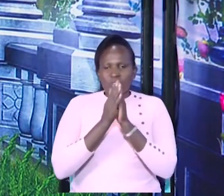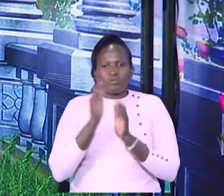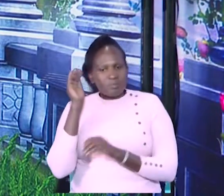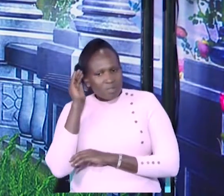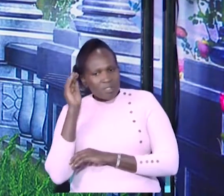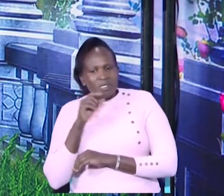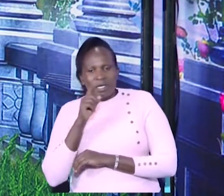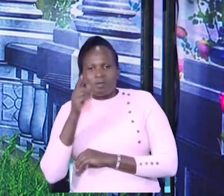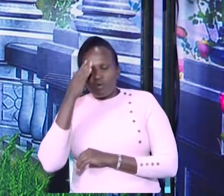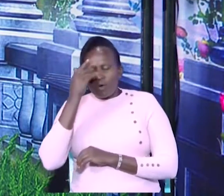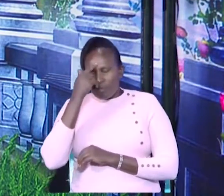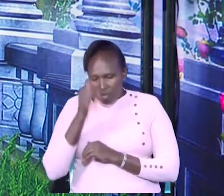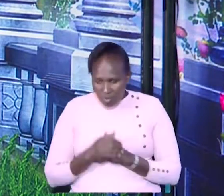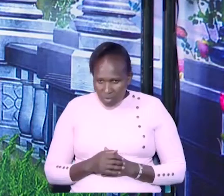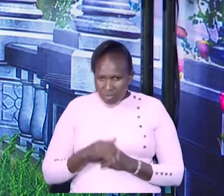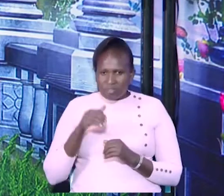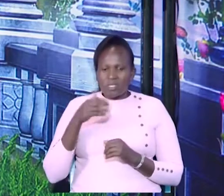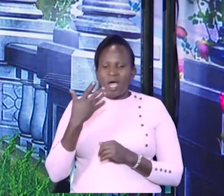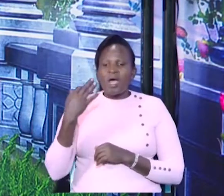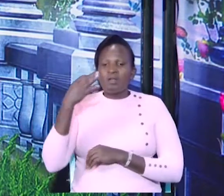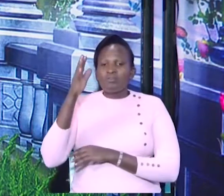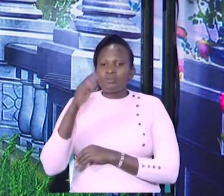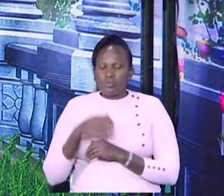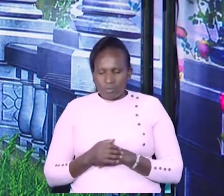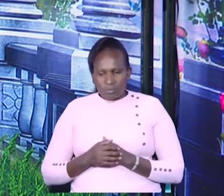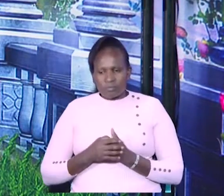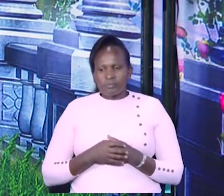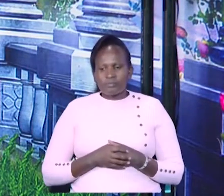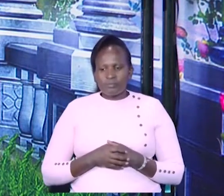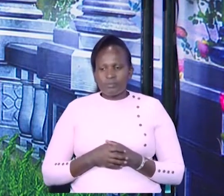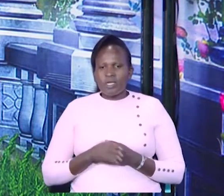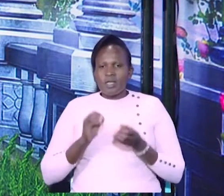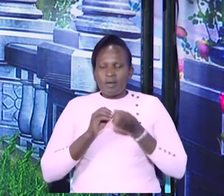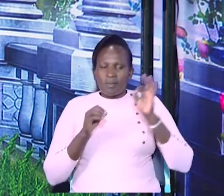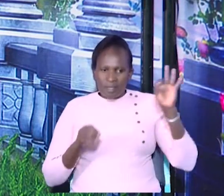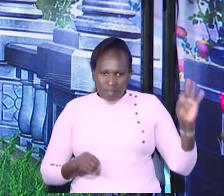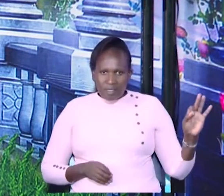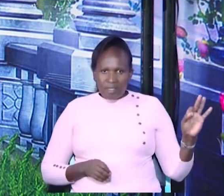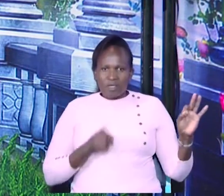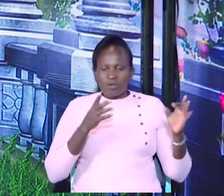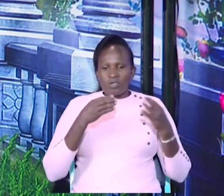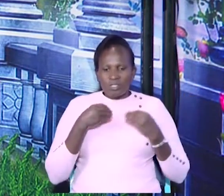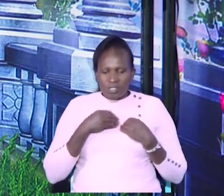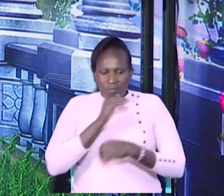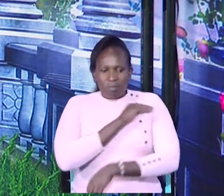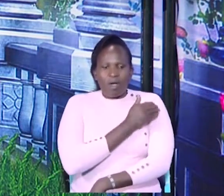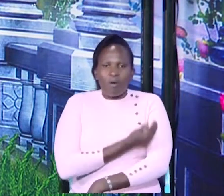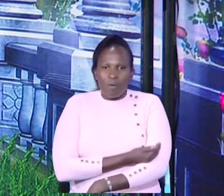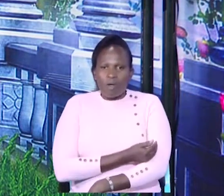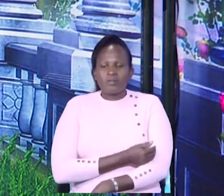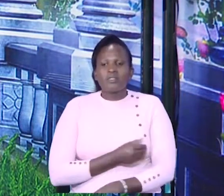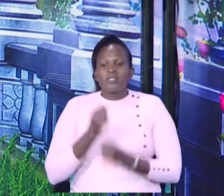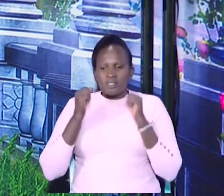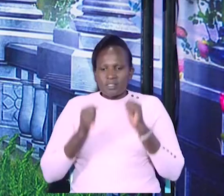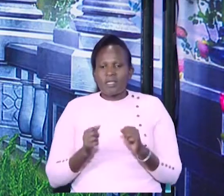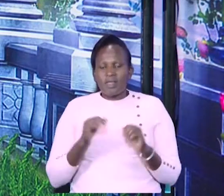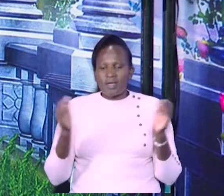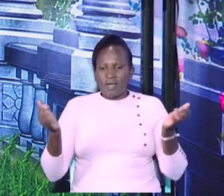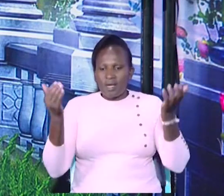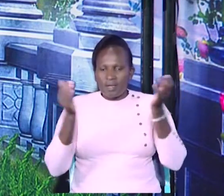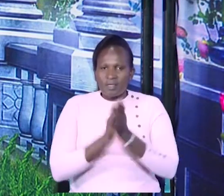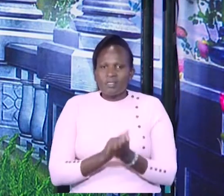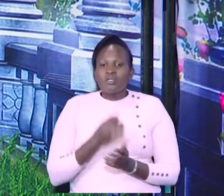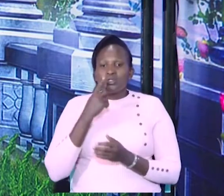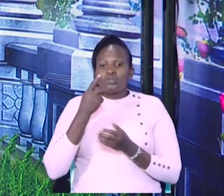wanamsikiza. Why? Because he had favor with God. Number three, you receive power, strength and courage. Kwa